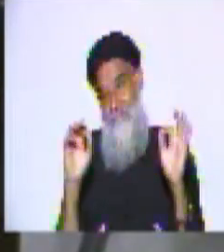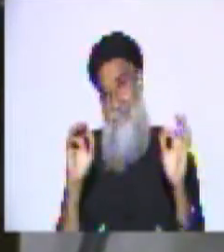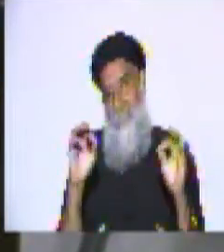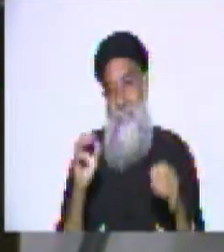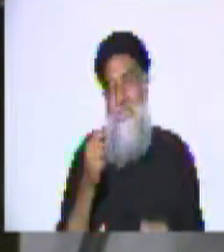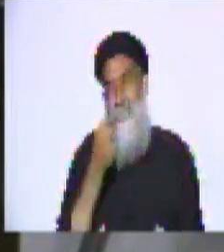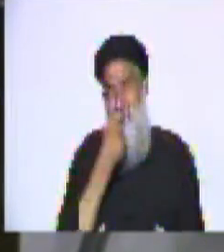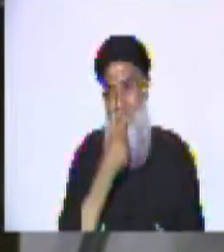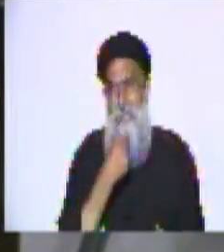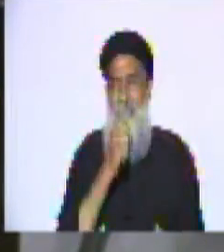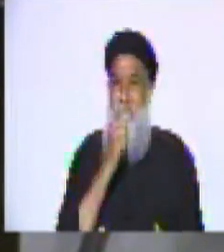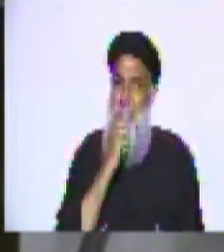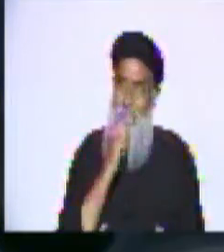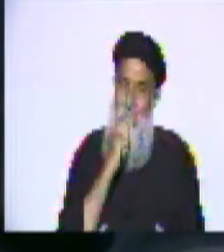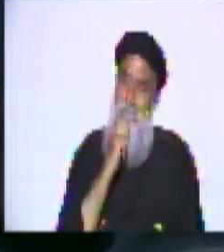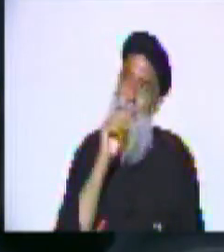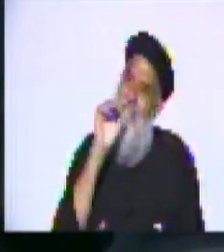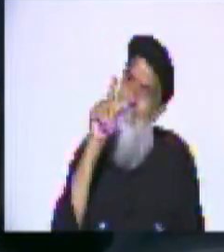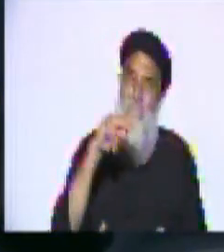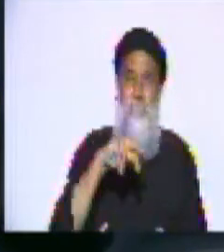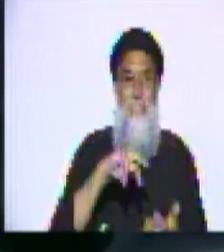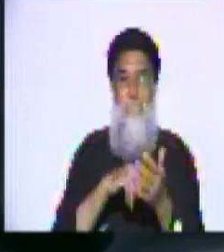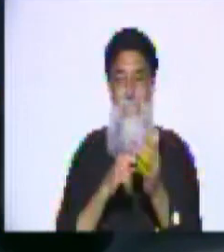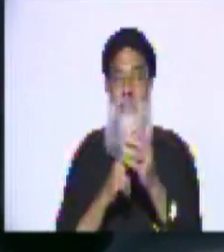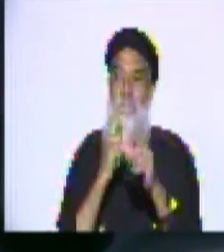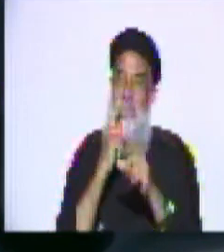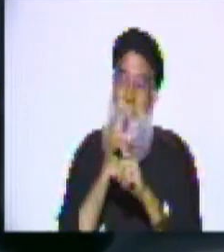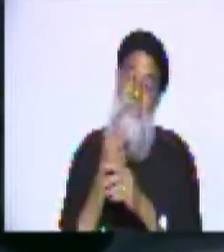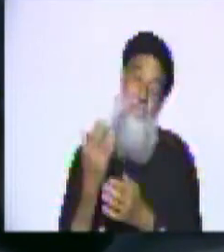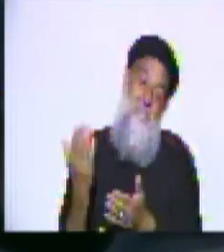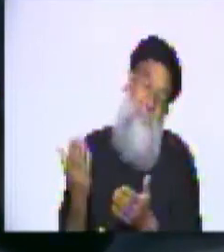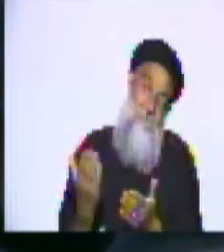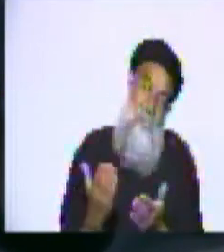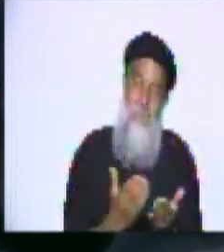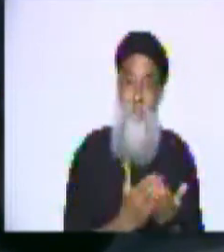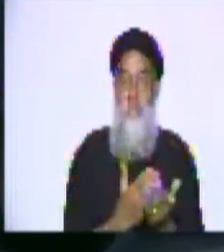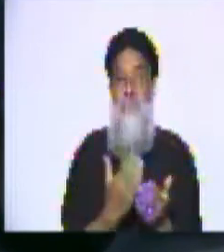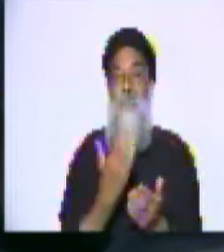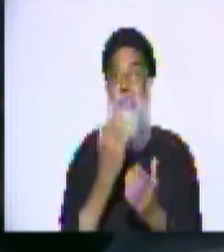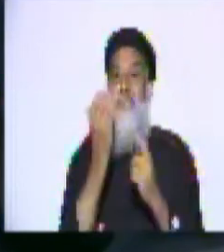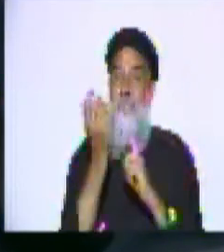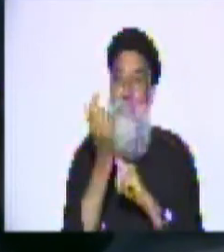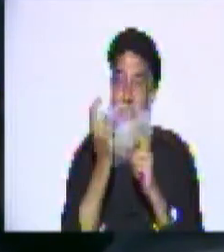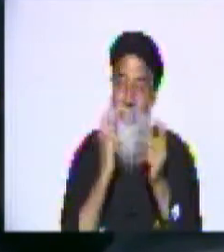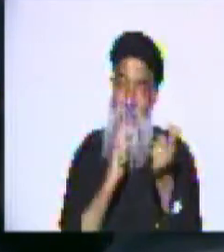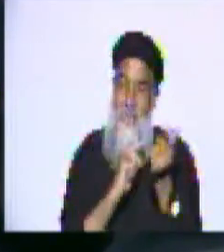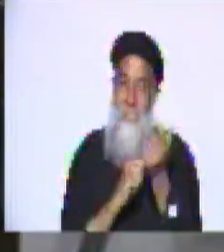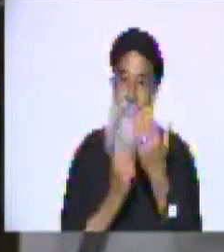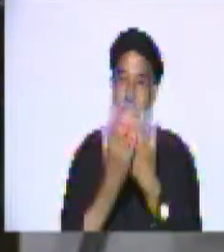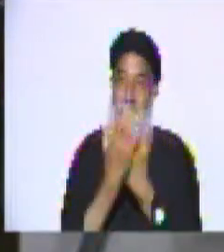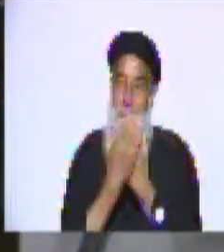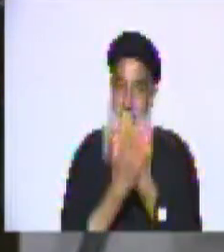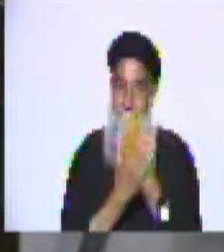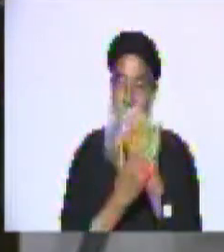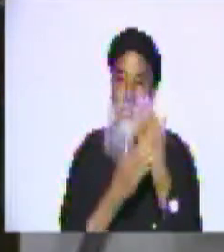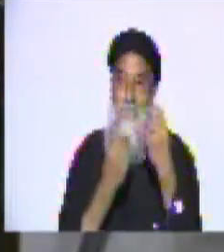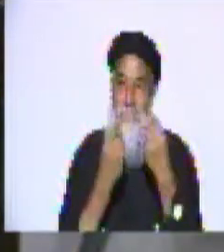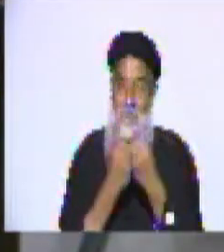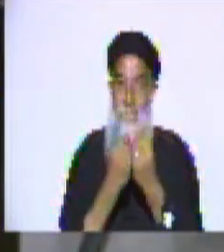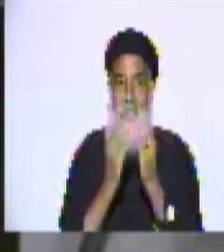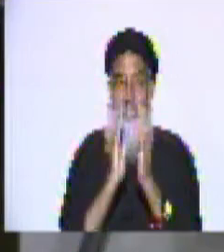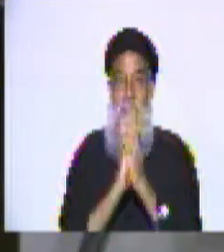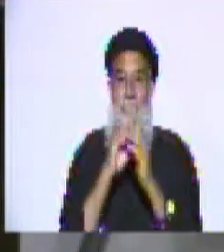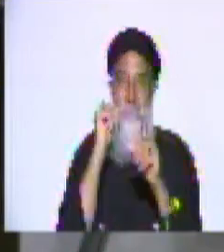الضعفات بتضعف شخصيتنا، لكن هو قابلنا بضعفاتنا وبيهيئنا هو للعمل. بس كمان مطلوب